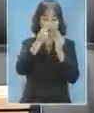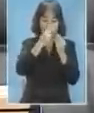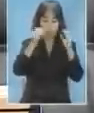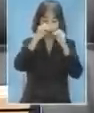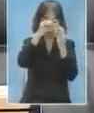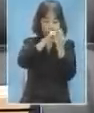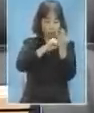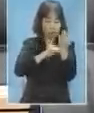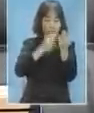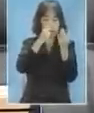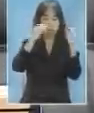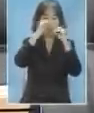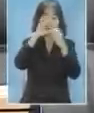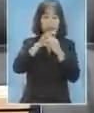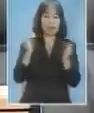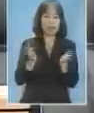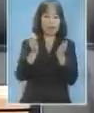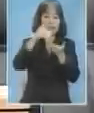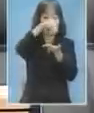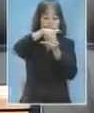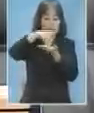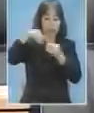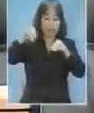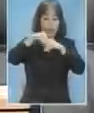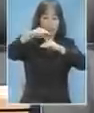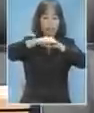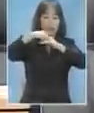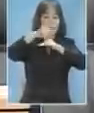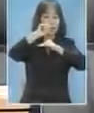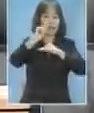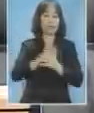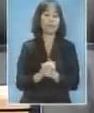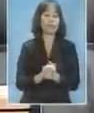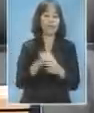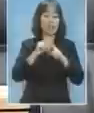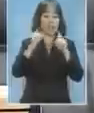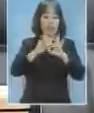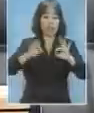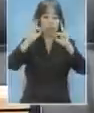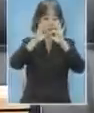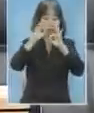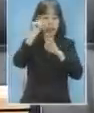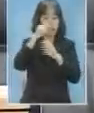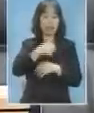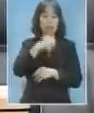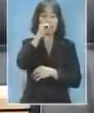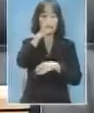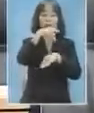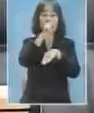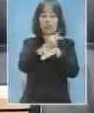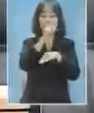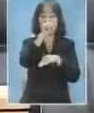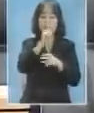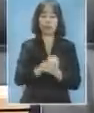ณฉบับนี้ในการสนับสนุนจุดเปลี่ยนดังกล่าวแต่จุดเปลี่ยนที่สำคัญที่ผมอยากจะเรียนท่านประธานก็คือว่